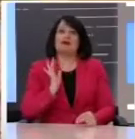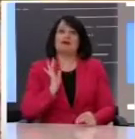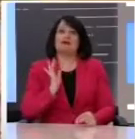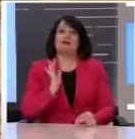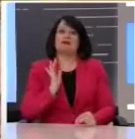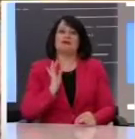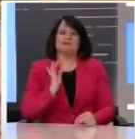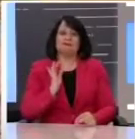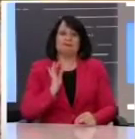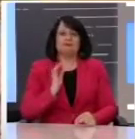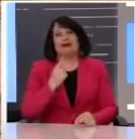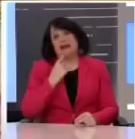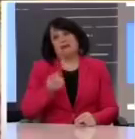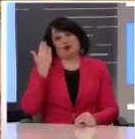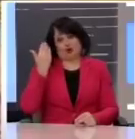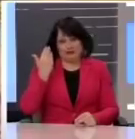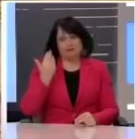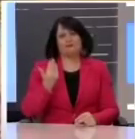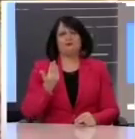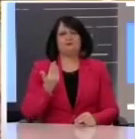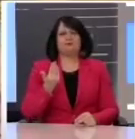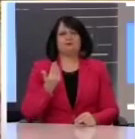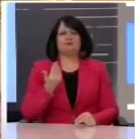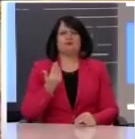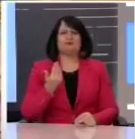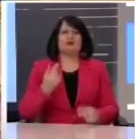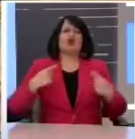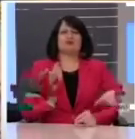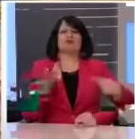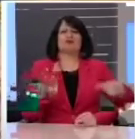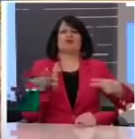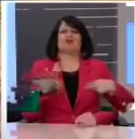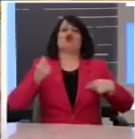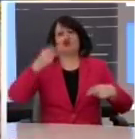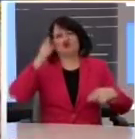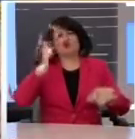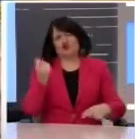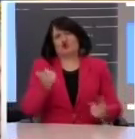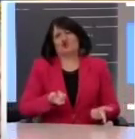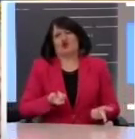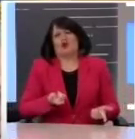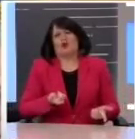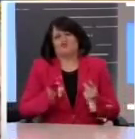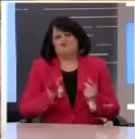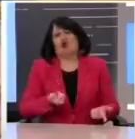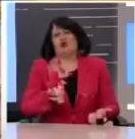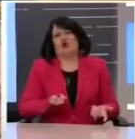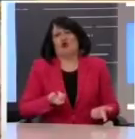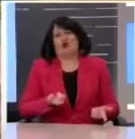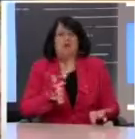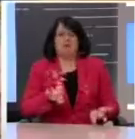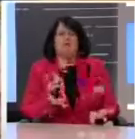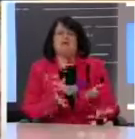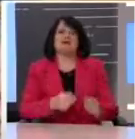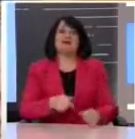λόγια, άφηνε να εννοηθεί, ότι ας το λύσει ο Σόιμπλε, είναι δικό του θέμα. Όταν εννοούσε ευρωπαϊκό θέμα.